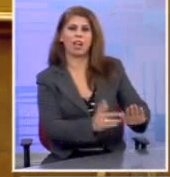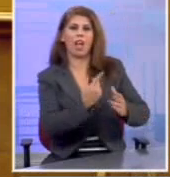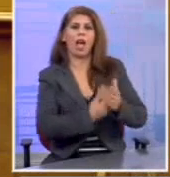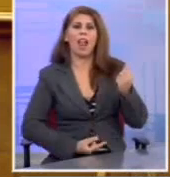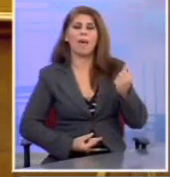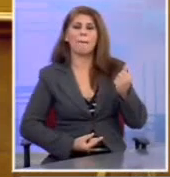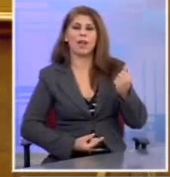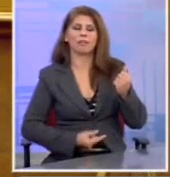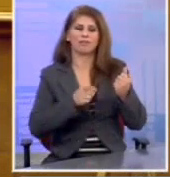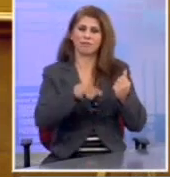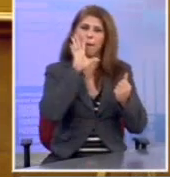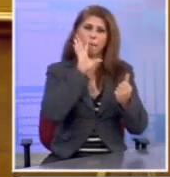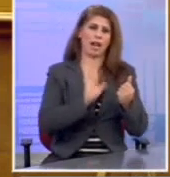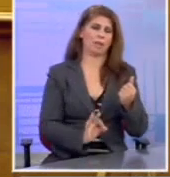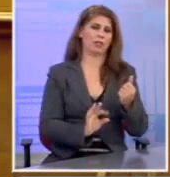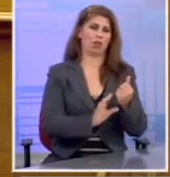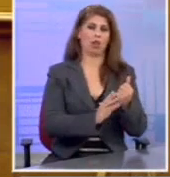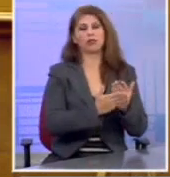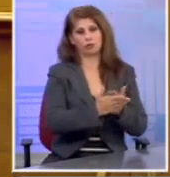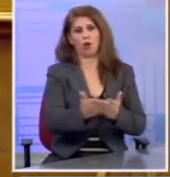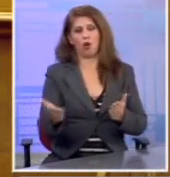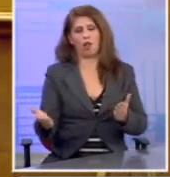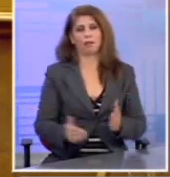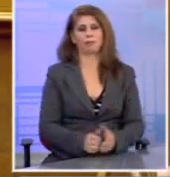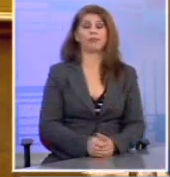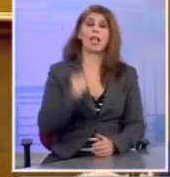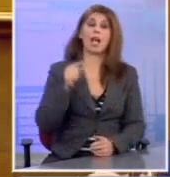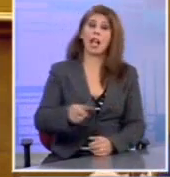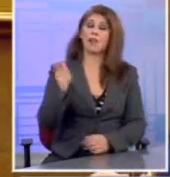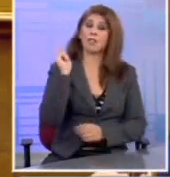Αυτή είναι η πραγματικότητα. Αυτή την πολιτική